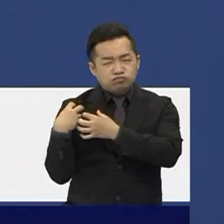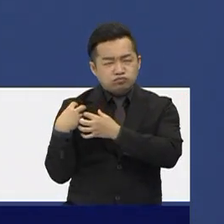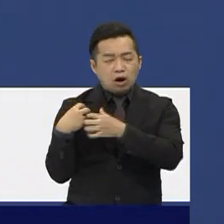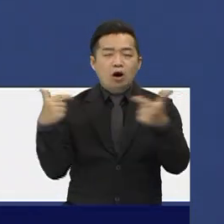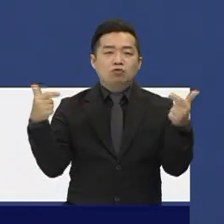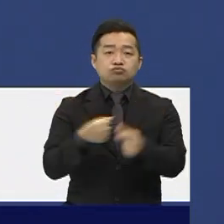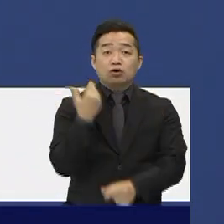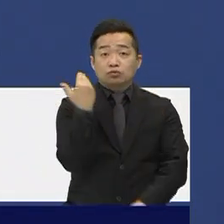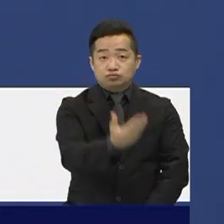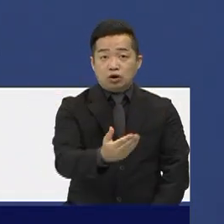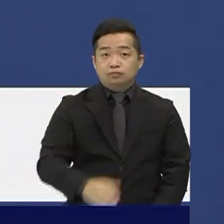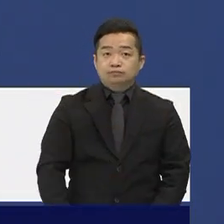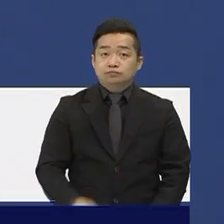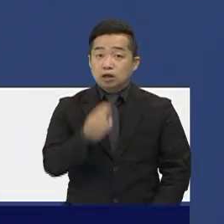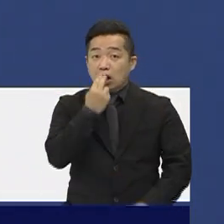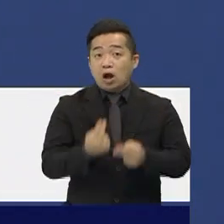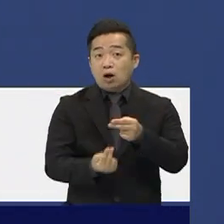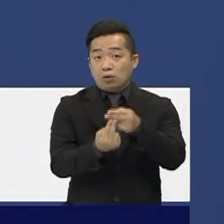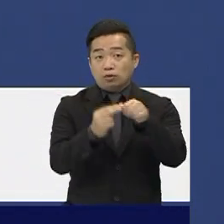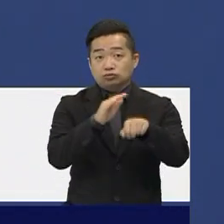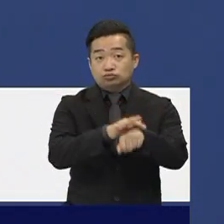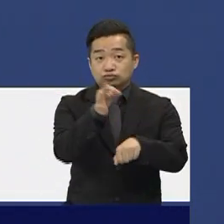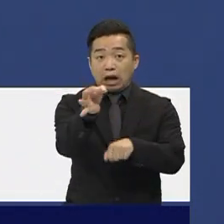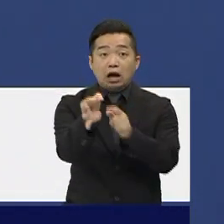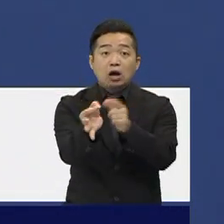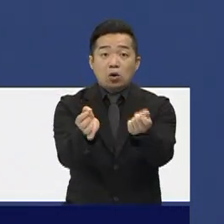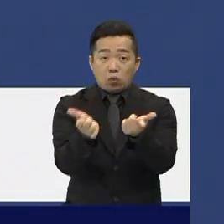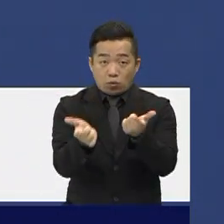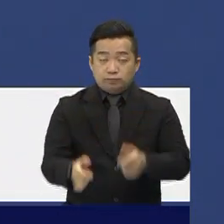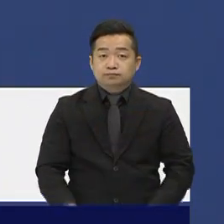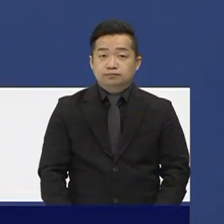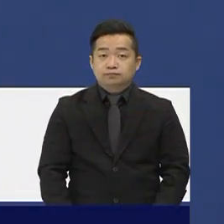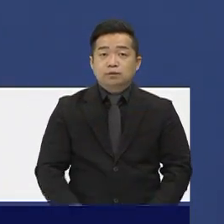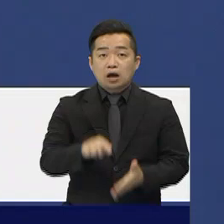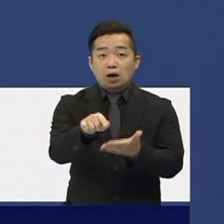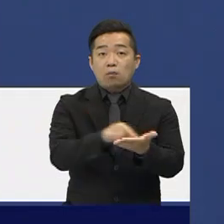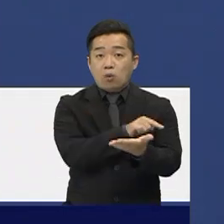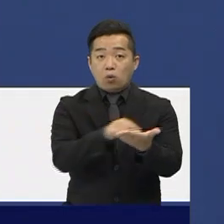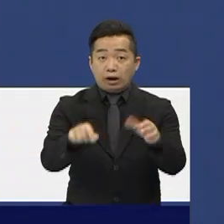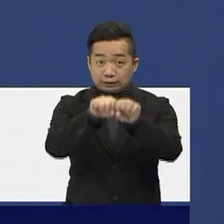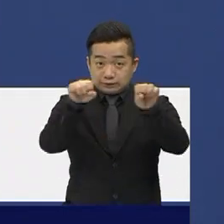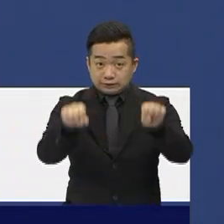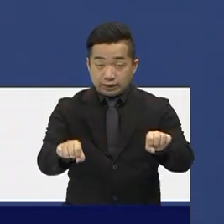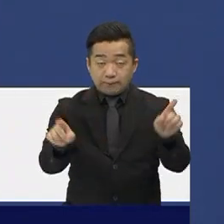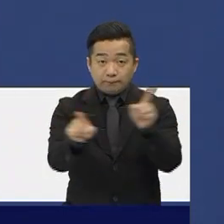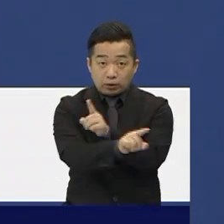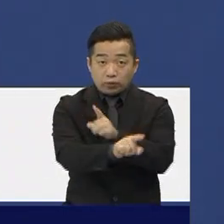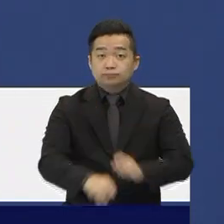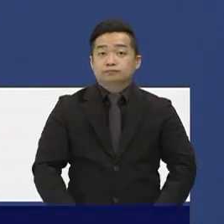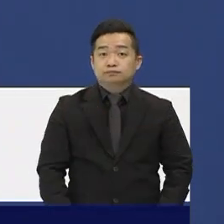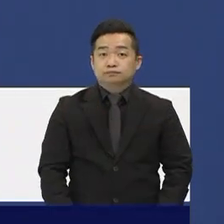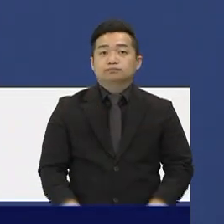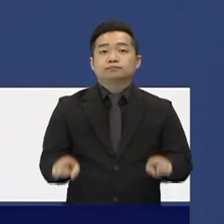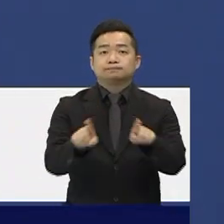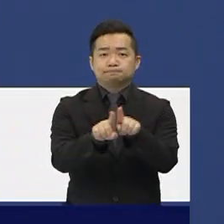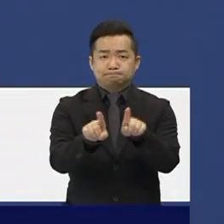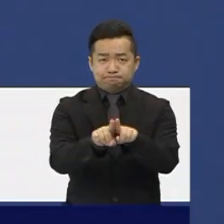완화하고 보험 수가를 조정하고 보상 체계의 개편이